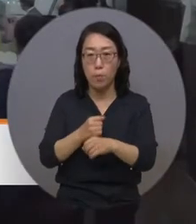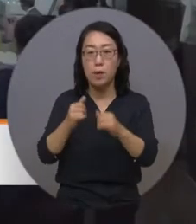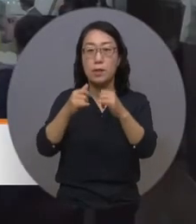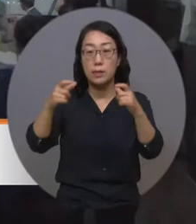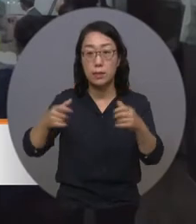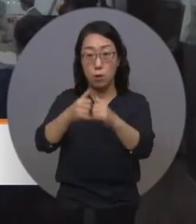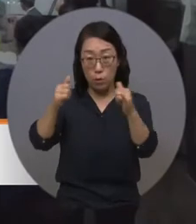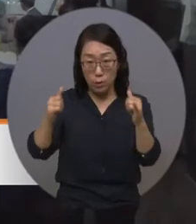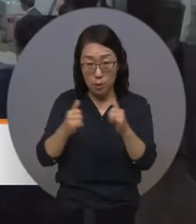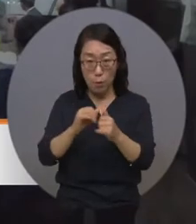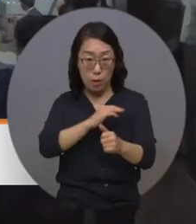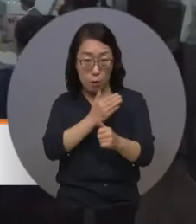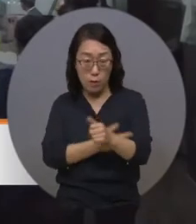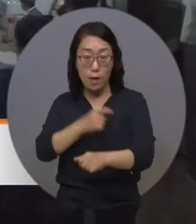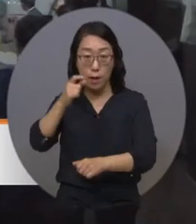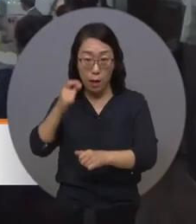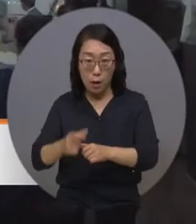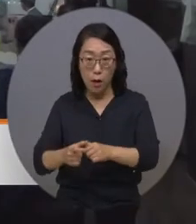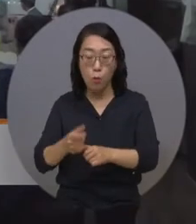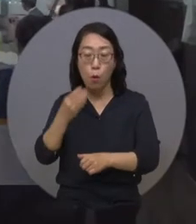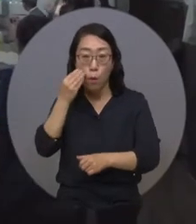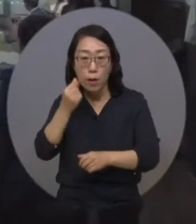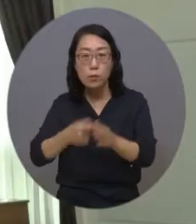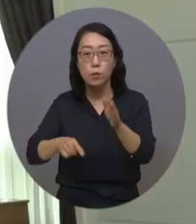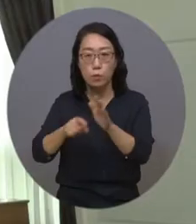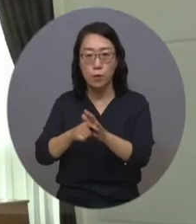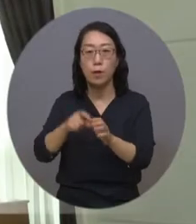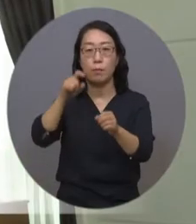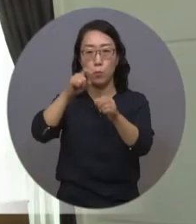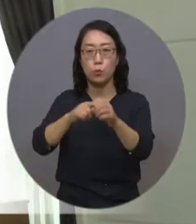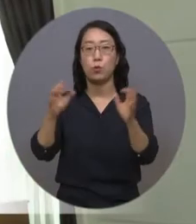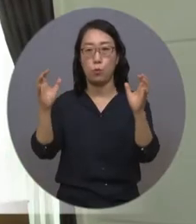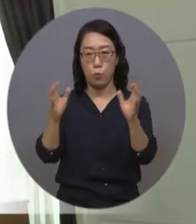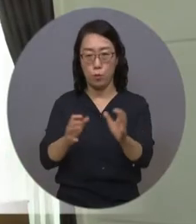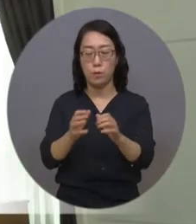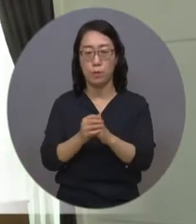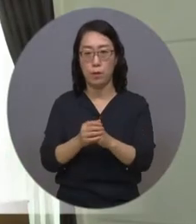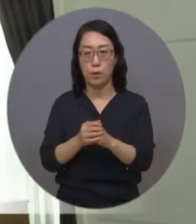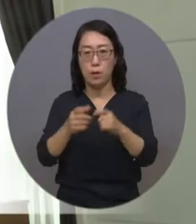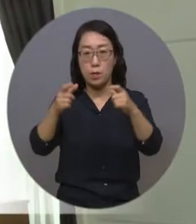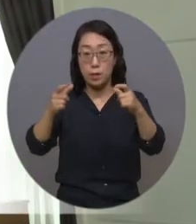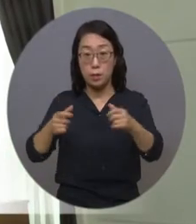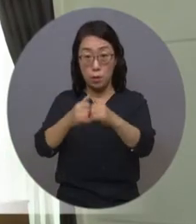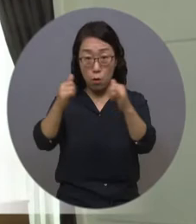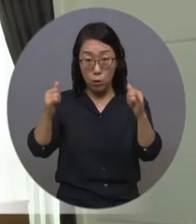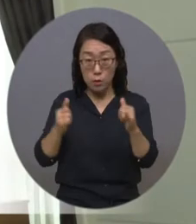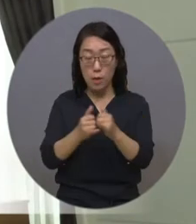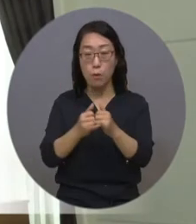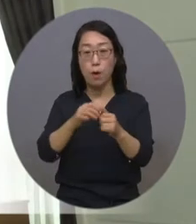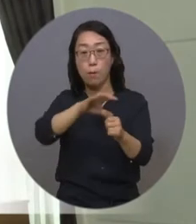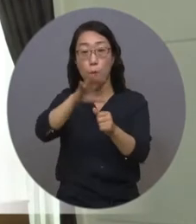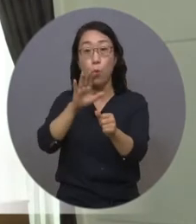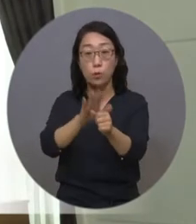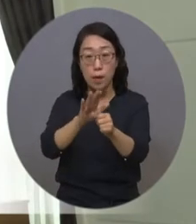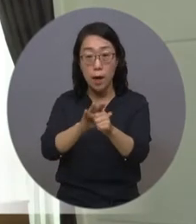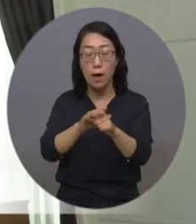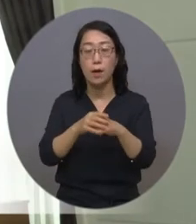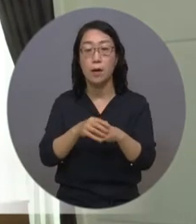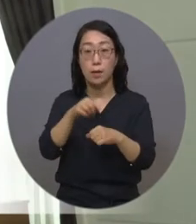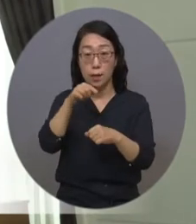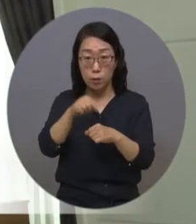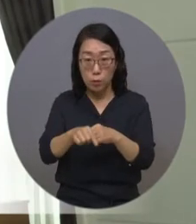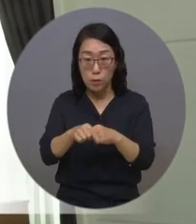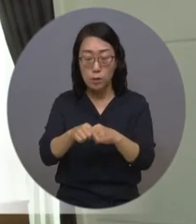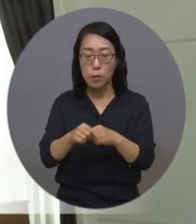지역사회보장협의체 역량 강화와 활성화를 위해 마련되었습니다. 그동안 지역사회보장협의체가 민간협력의